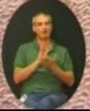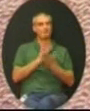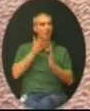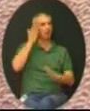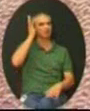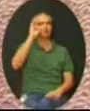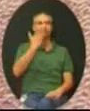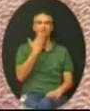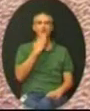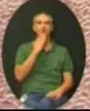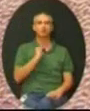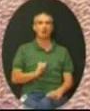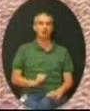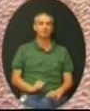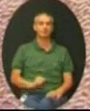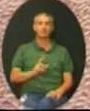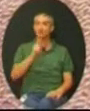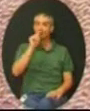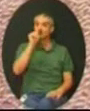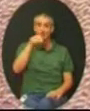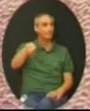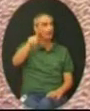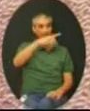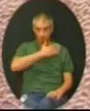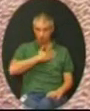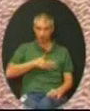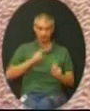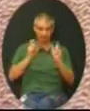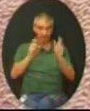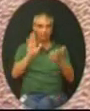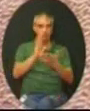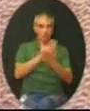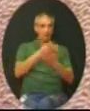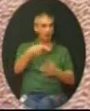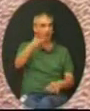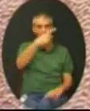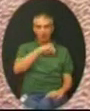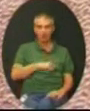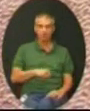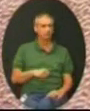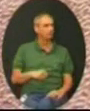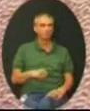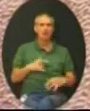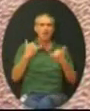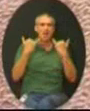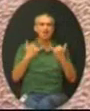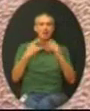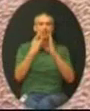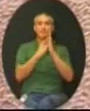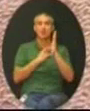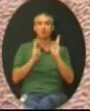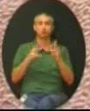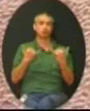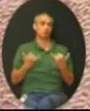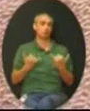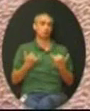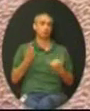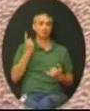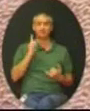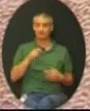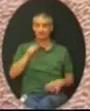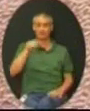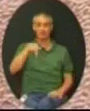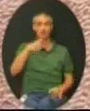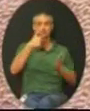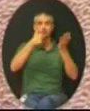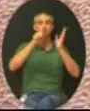עתידה של ירושלים, ומכם רוצים למנוע את ההכרעה. הרי היום, לפי החוק הקיים, צריך